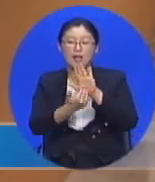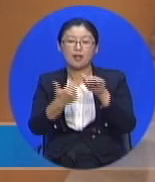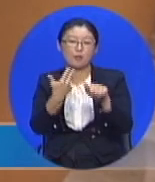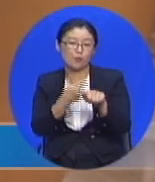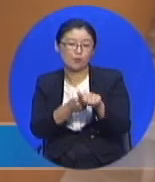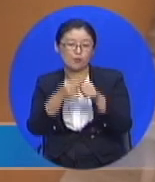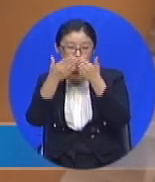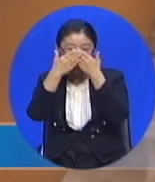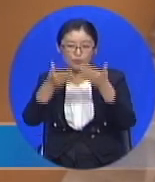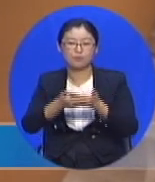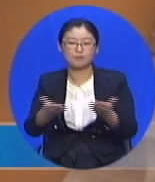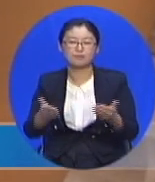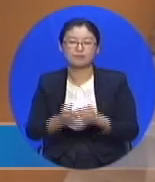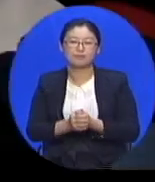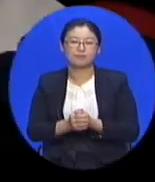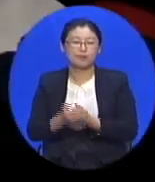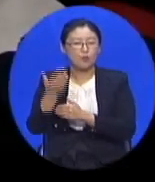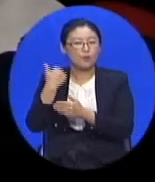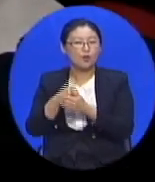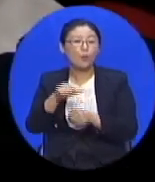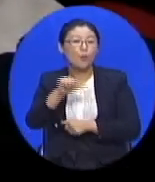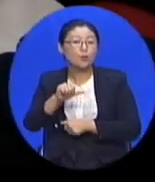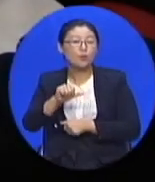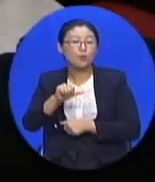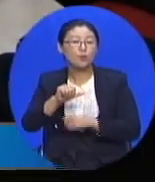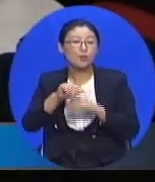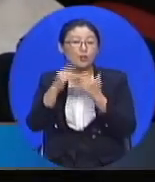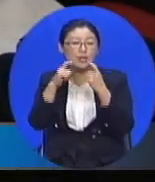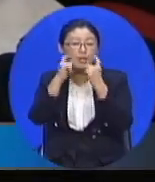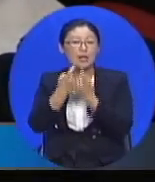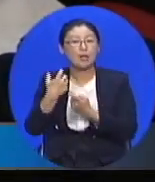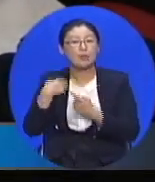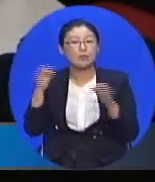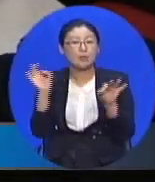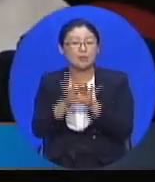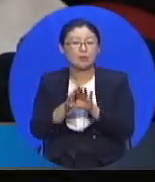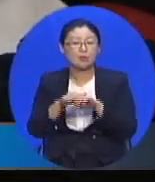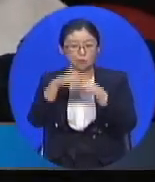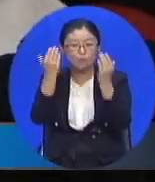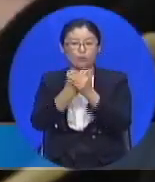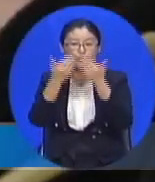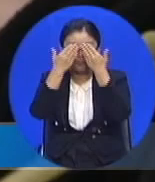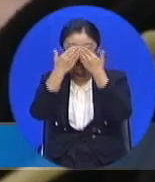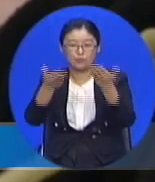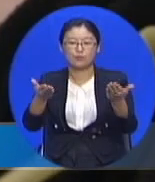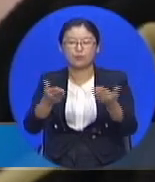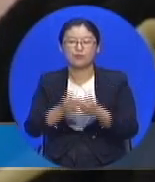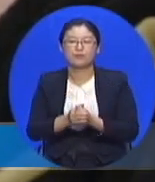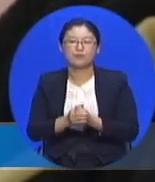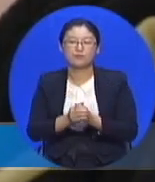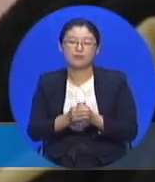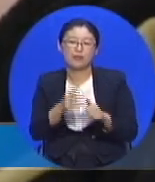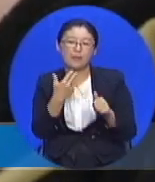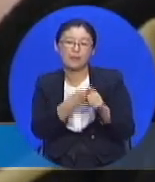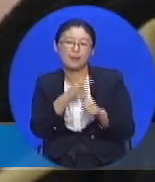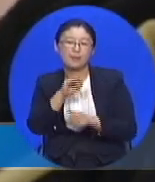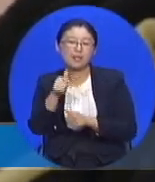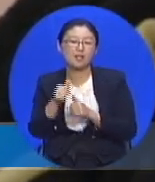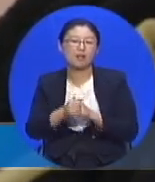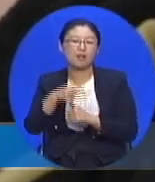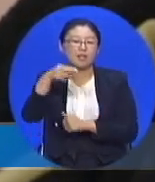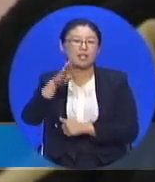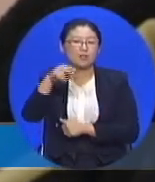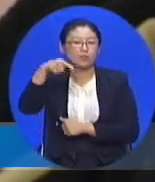시행됩니다. 기존 5천 원씩 내던 본인 부담금이 사라져 전면 무료로 시행되며 대상 백신은 비형 감염, 수두